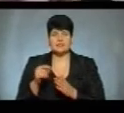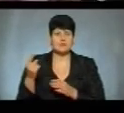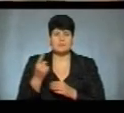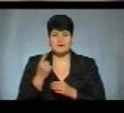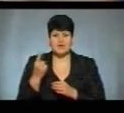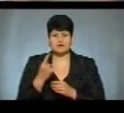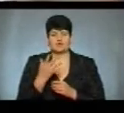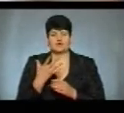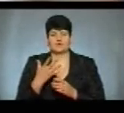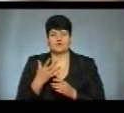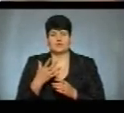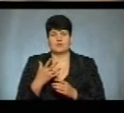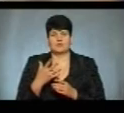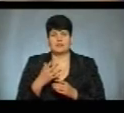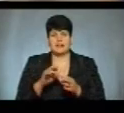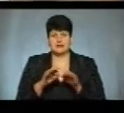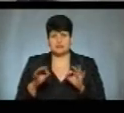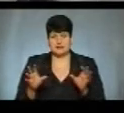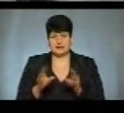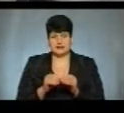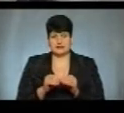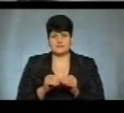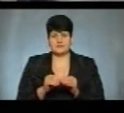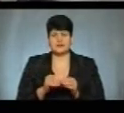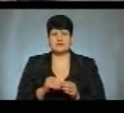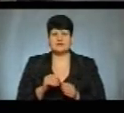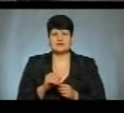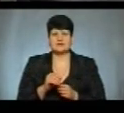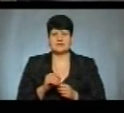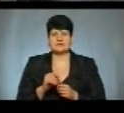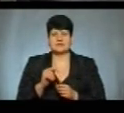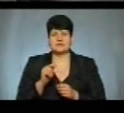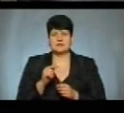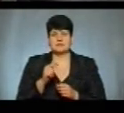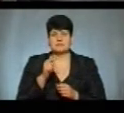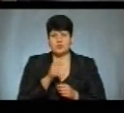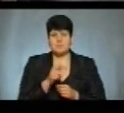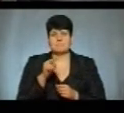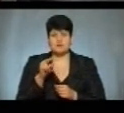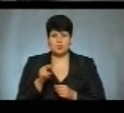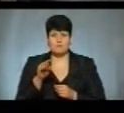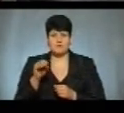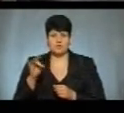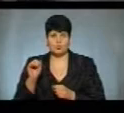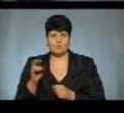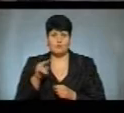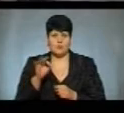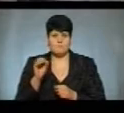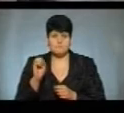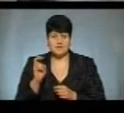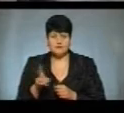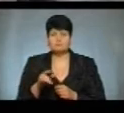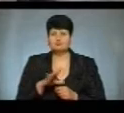який відбувся 29 років тому. З Георгієм Петруком Попиком ми, власне, були